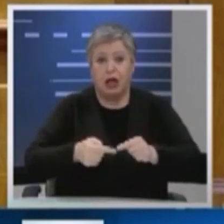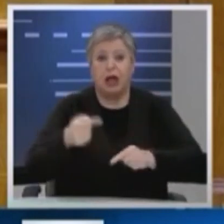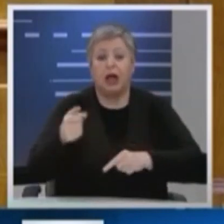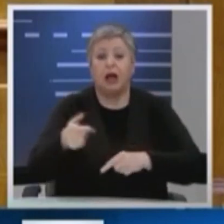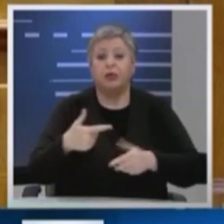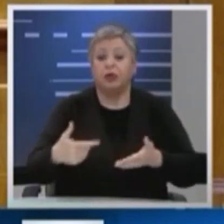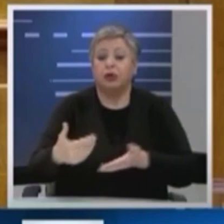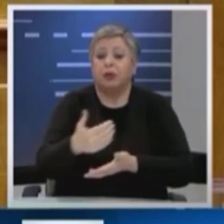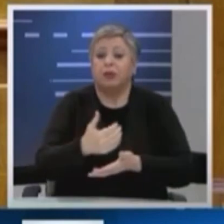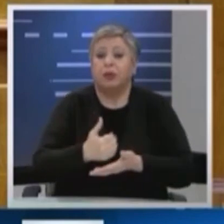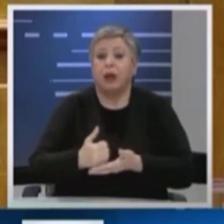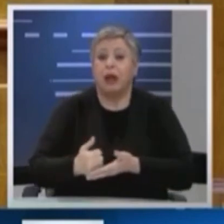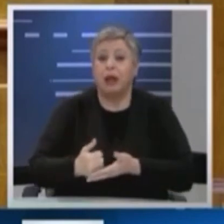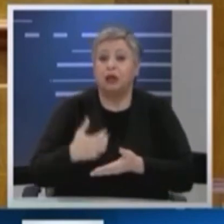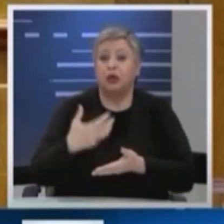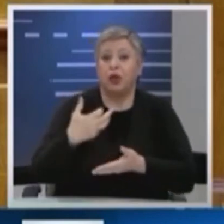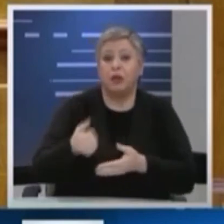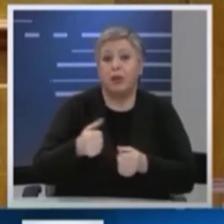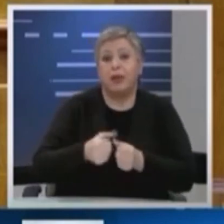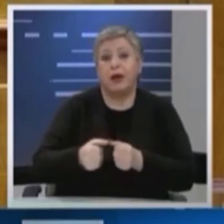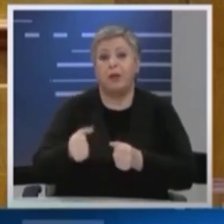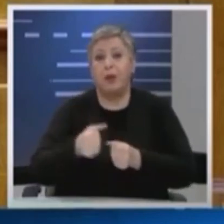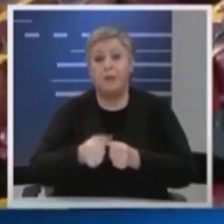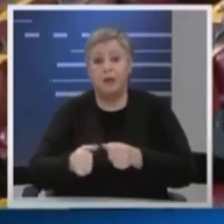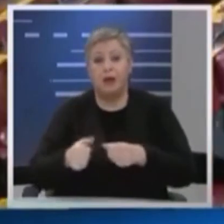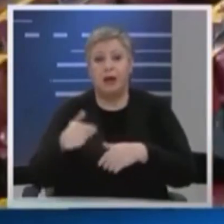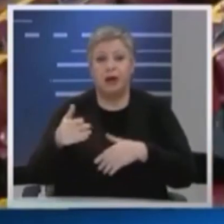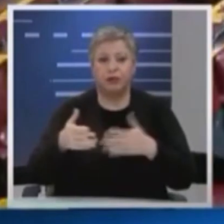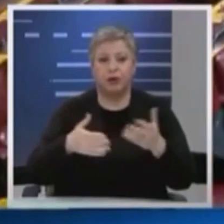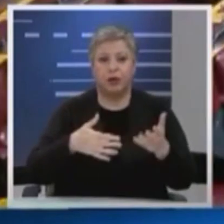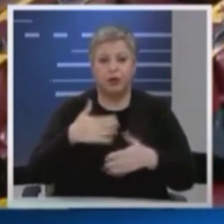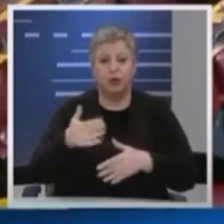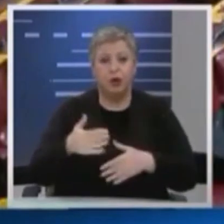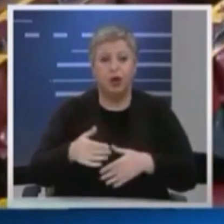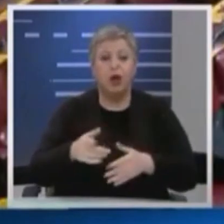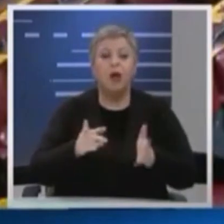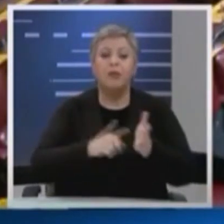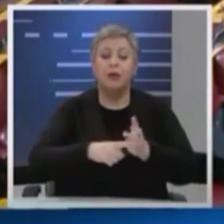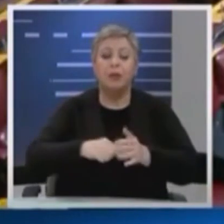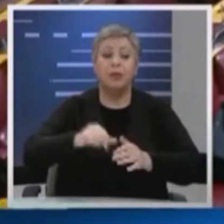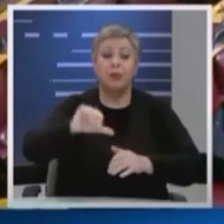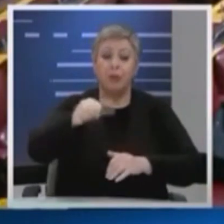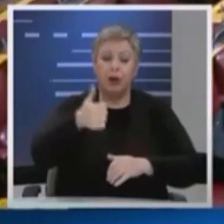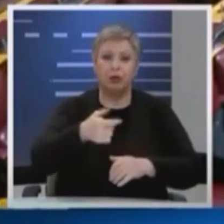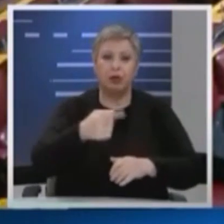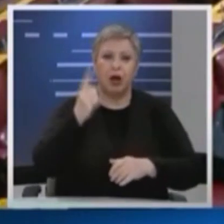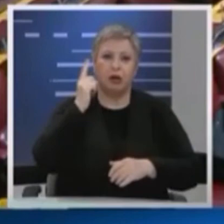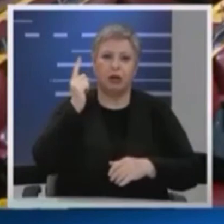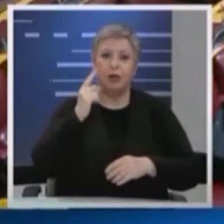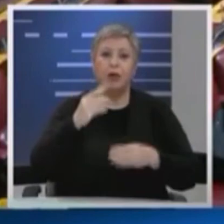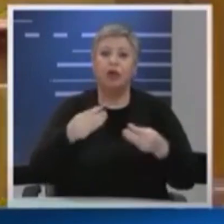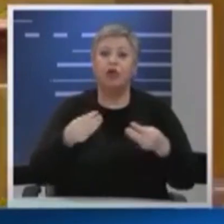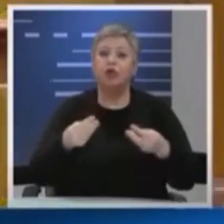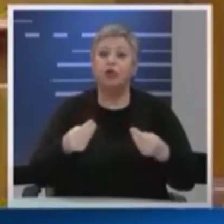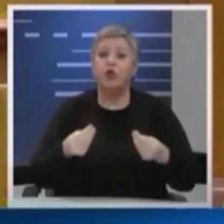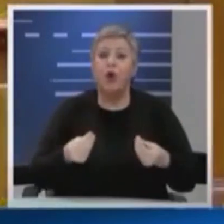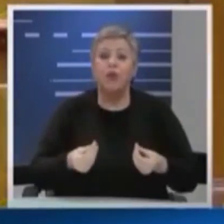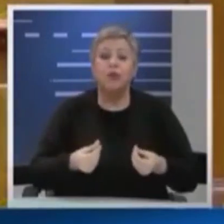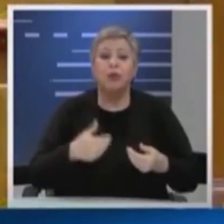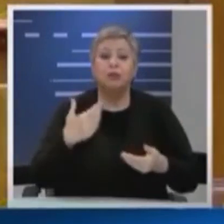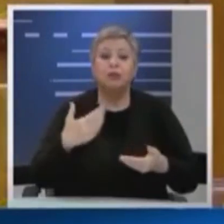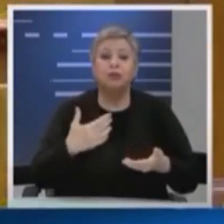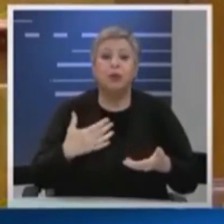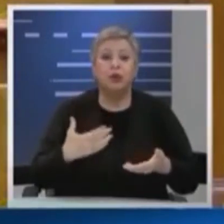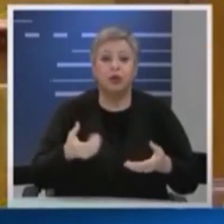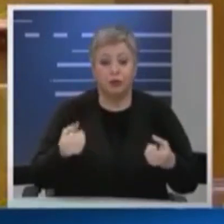εγγυημένο εισόδημα, αν δεν μπορούμε να συμφωνήσουμε ποια πηγή το παράγει και πώς κατανέμεται και κυρίως πώς αυξάνεται